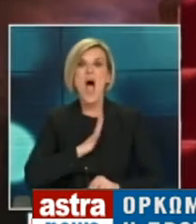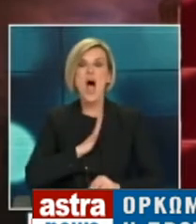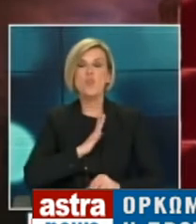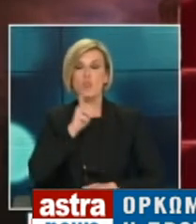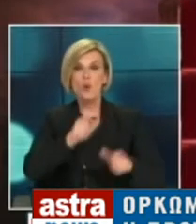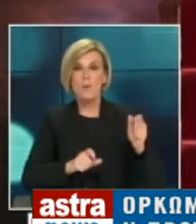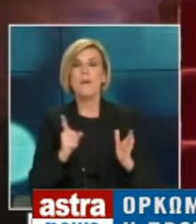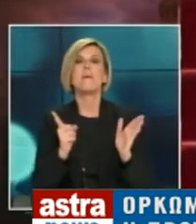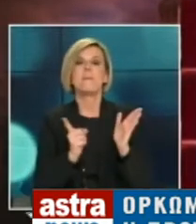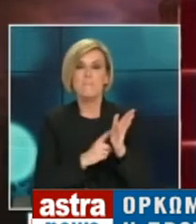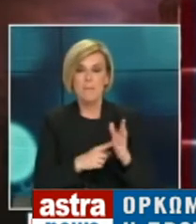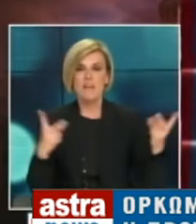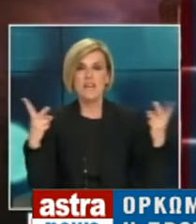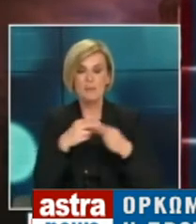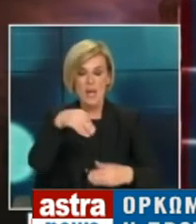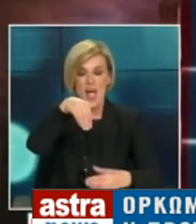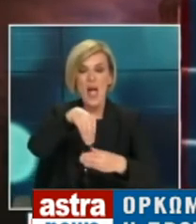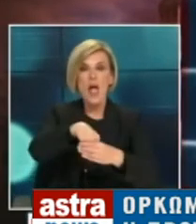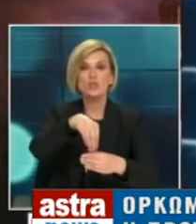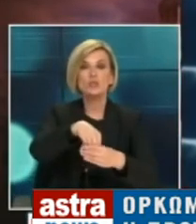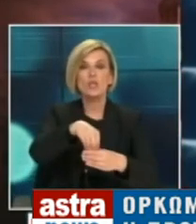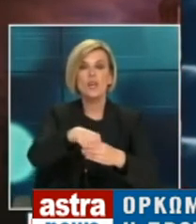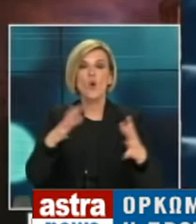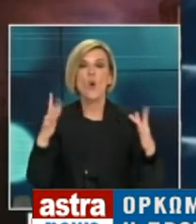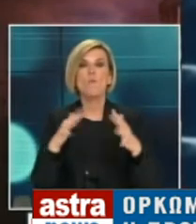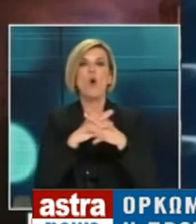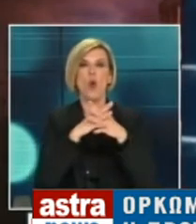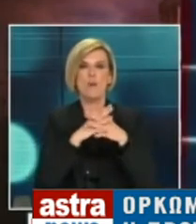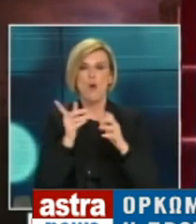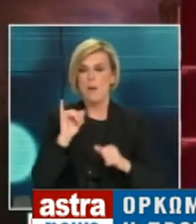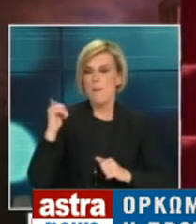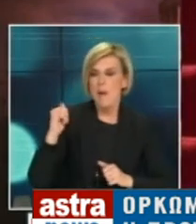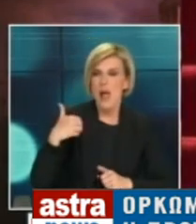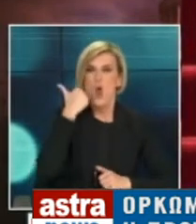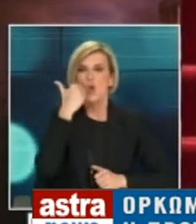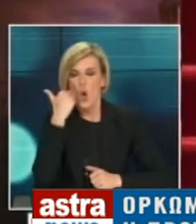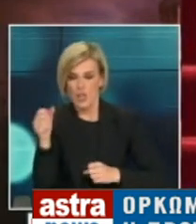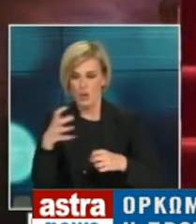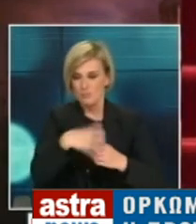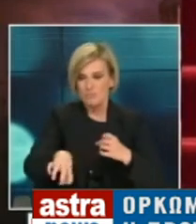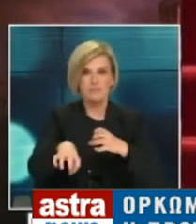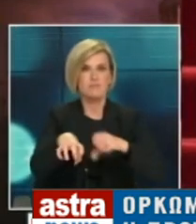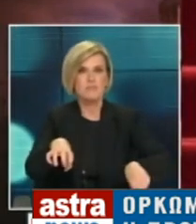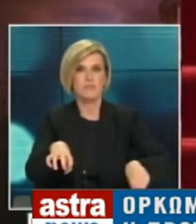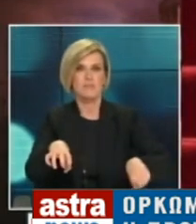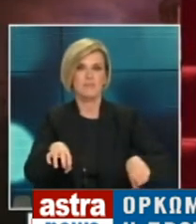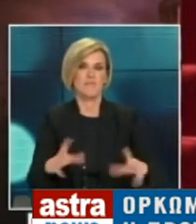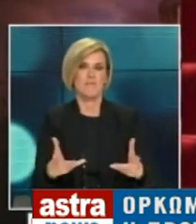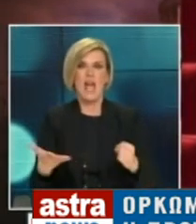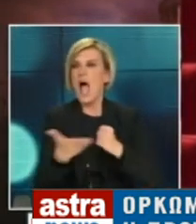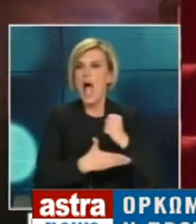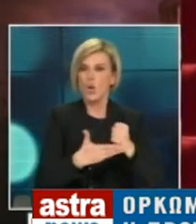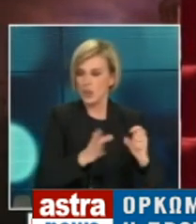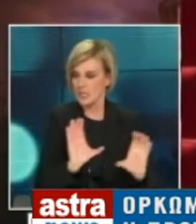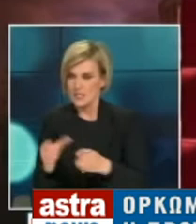εσωτερικό πόλεμο. Αυτόν που χωρίζει εμάς σε μπλε και κόκκινους. Εκείνους που μας χωρίζει σε αστικό και αγροτικό